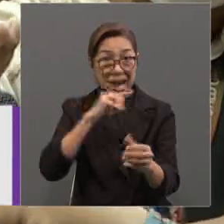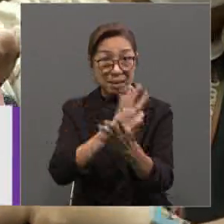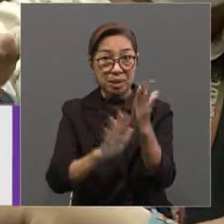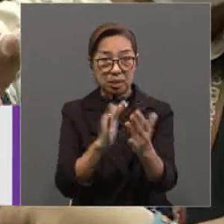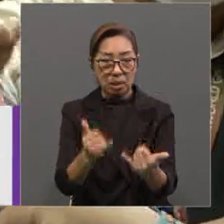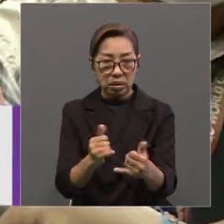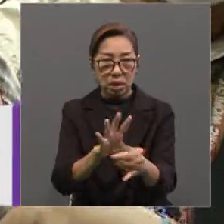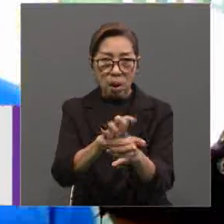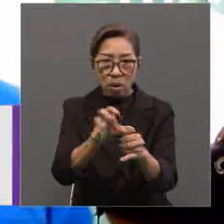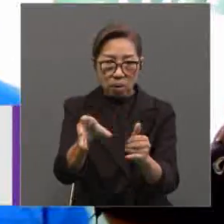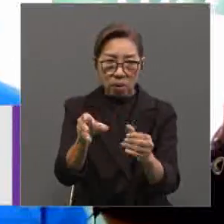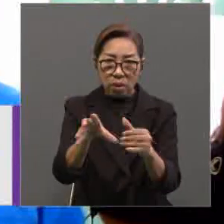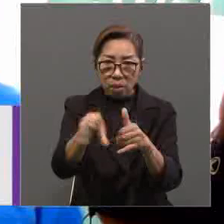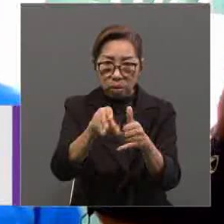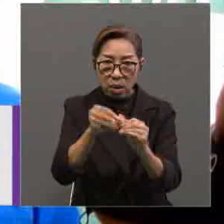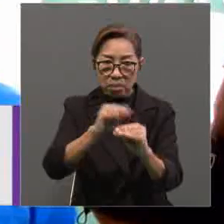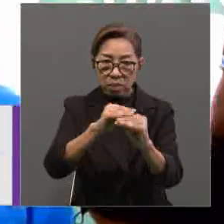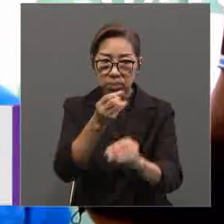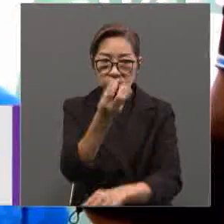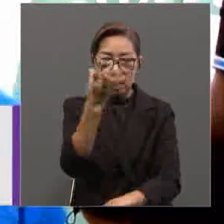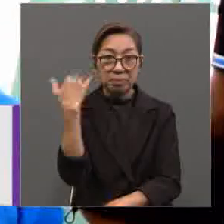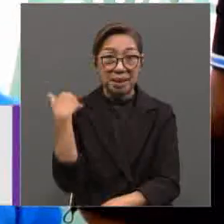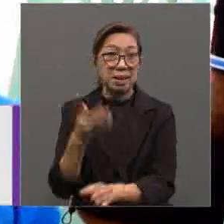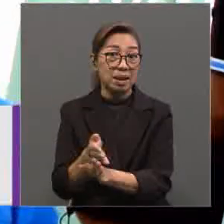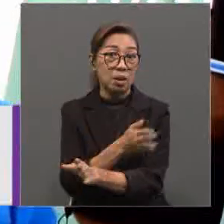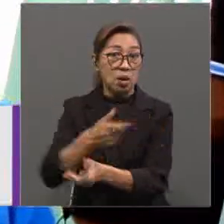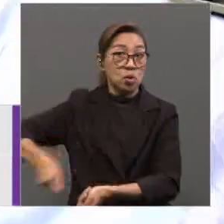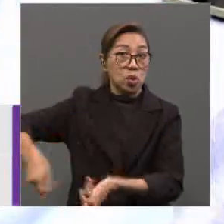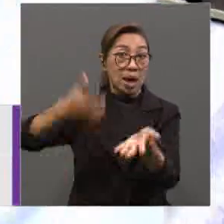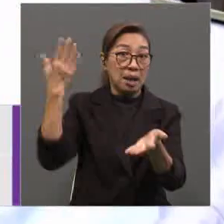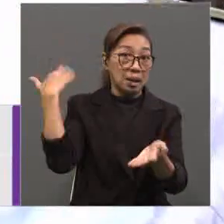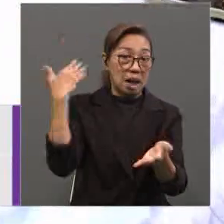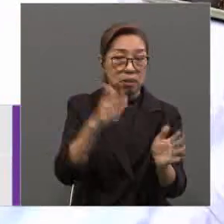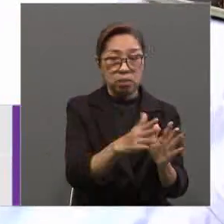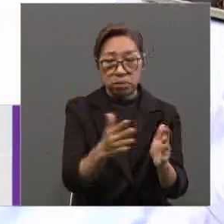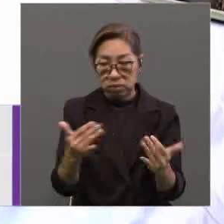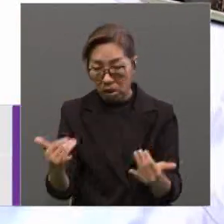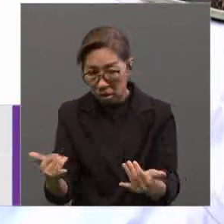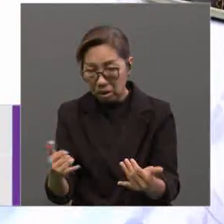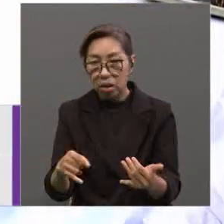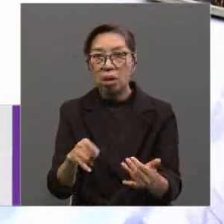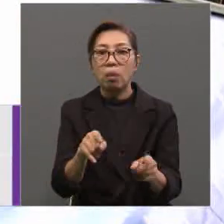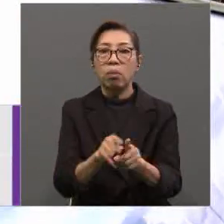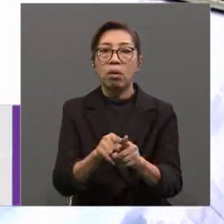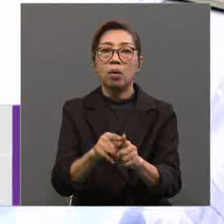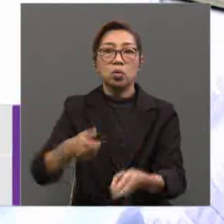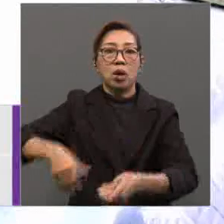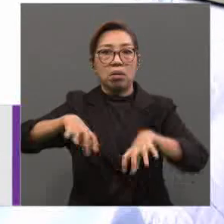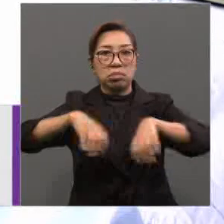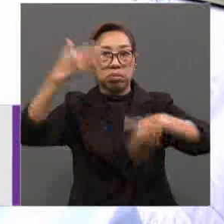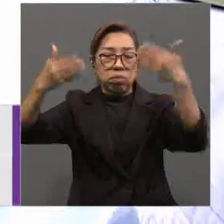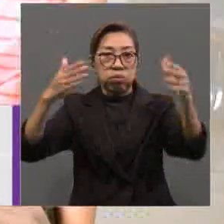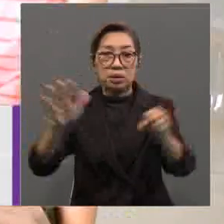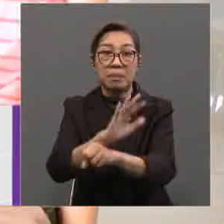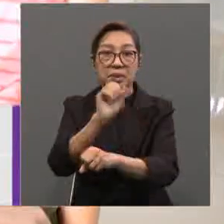ามีแนวโน้มเพิ่มขึ้นอย่างต่อเนื่องหลังจากช่วงเทศกาลสงกรานต์ที่ผ่านมาก็เปิดกันเต็มรูปแบบเลยนะคะโดยช่วงสั